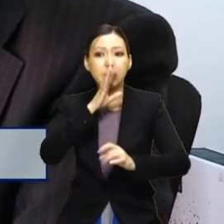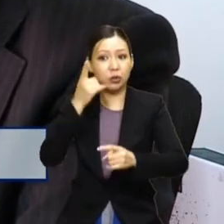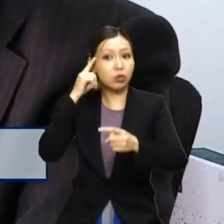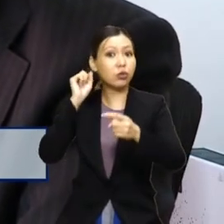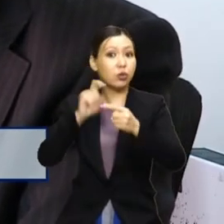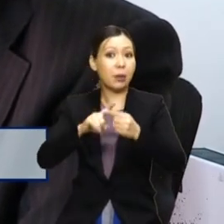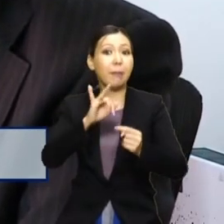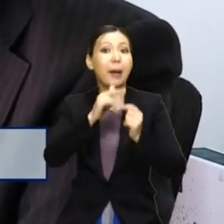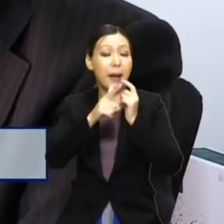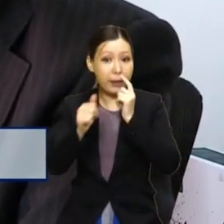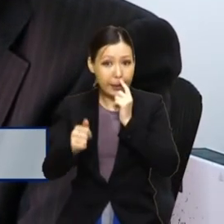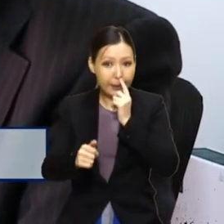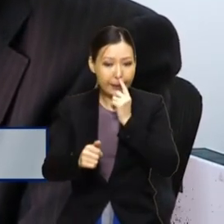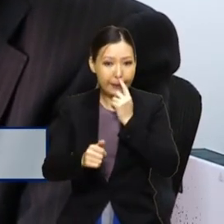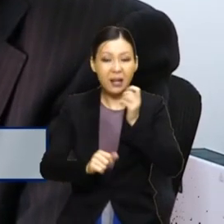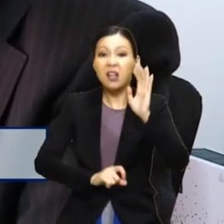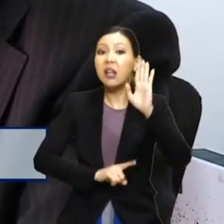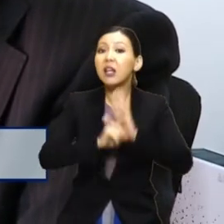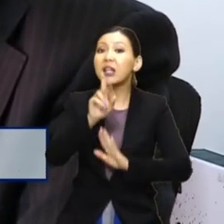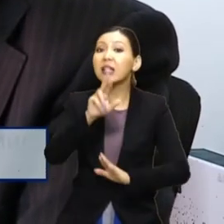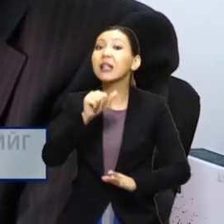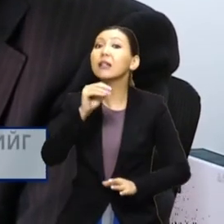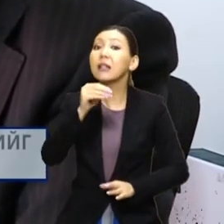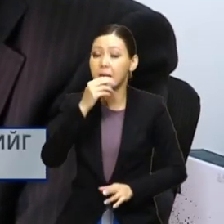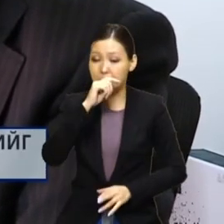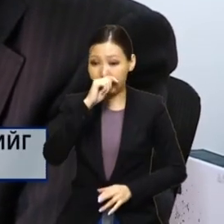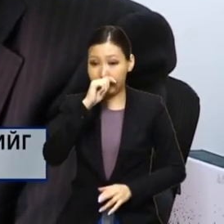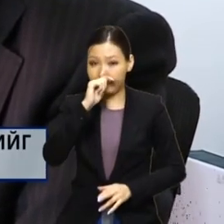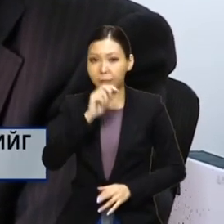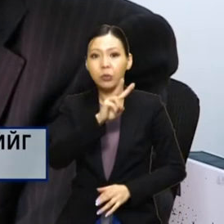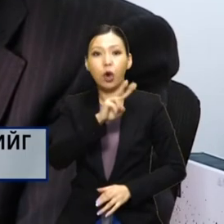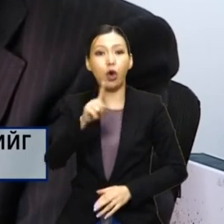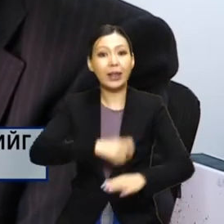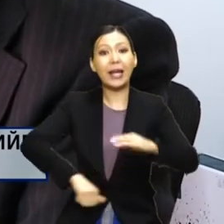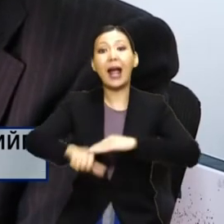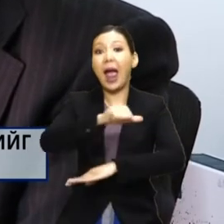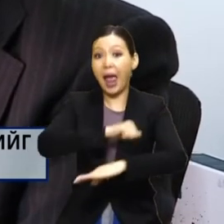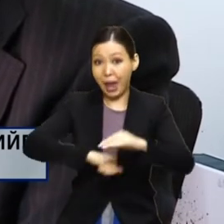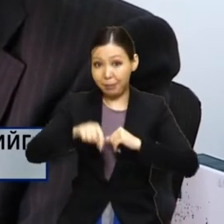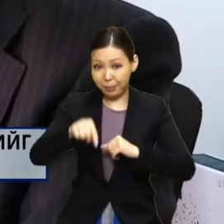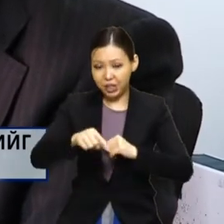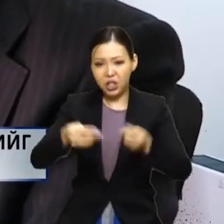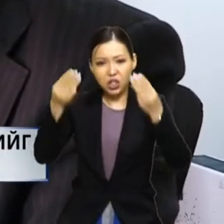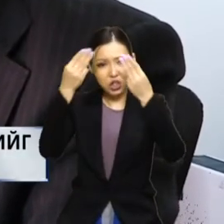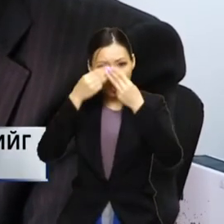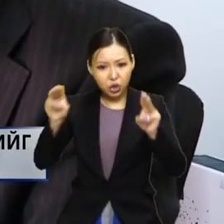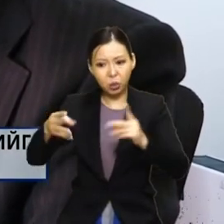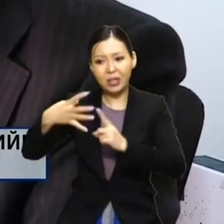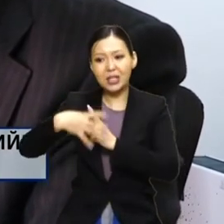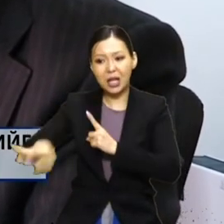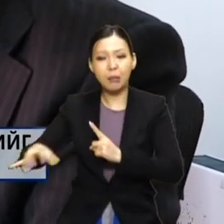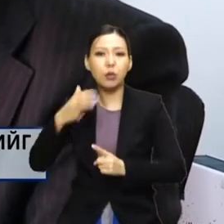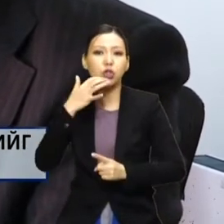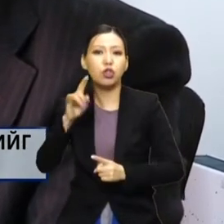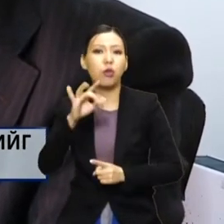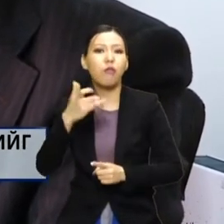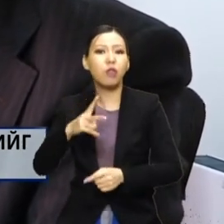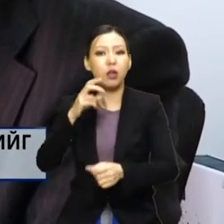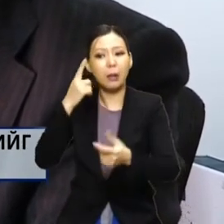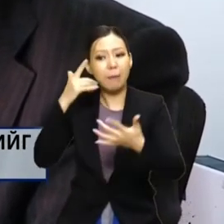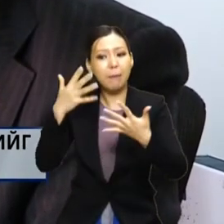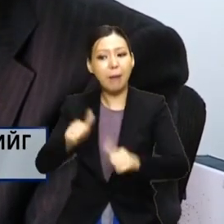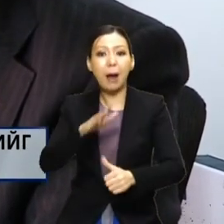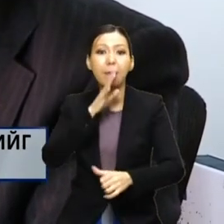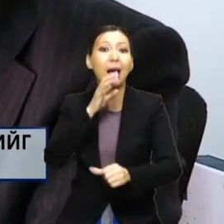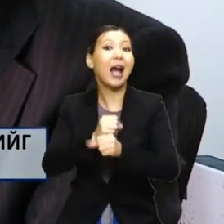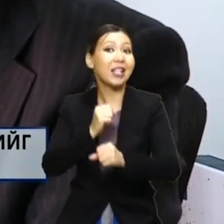байгаа. Энэ үүний тулд бол бид нэгний элчинд 21 аймагт шинжлэх ухааны салбар зөвлөлийг байгуулахар ажиллаж байна.